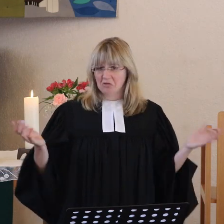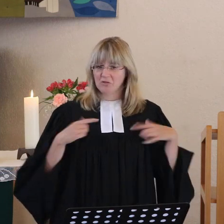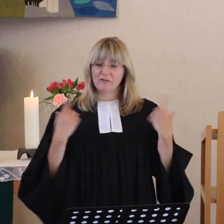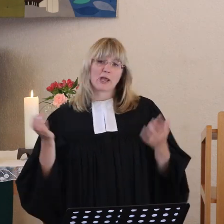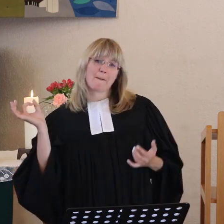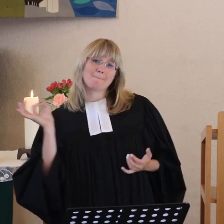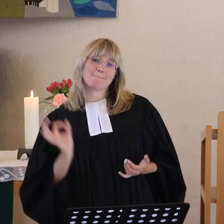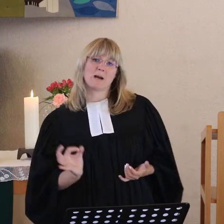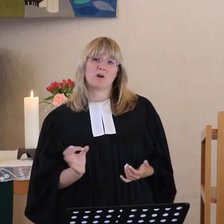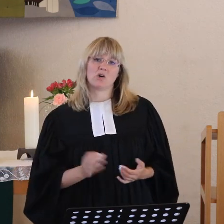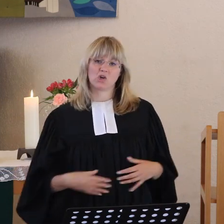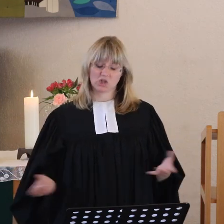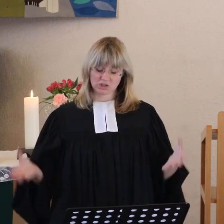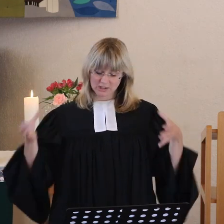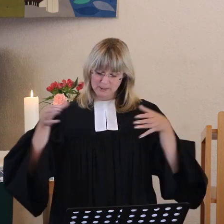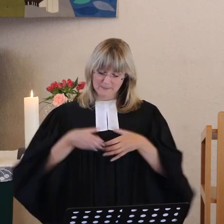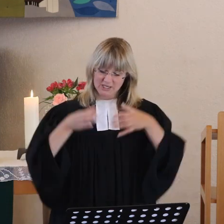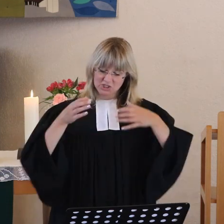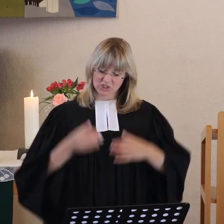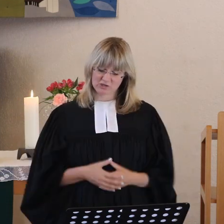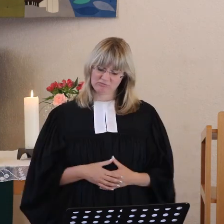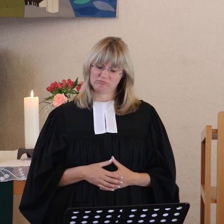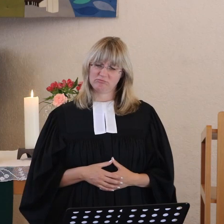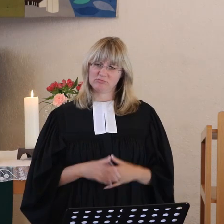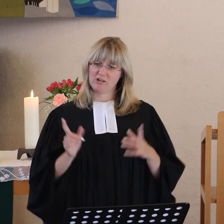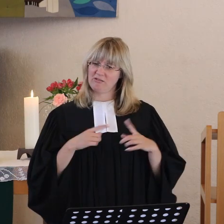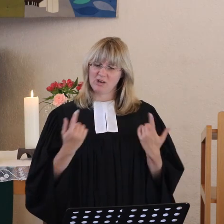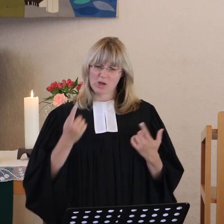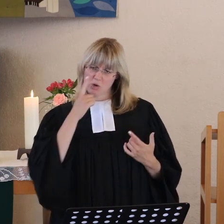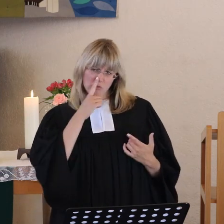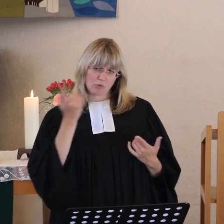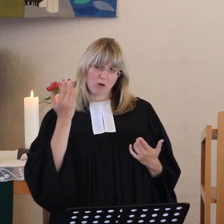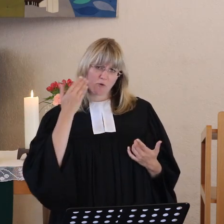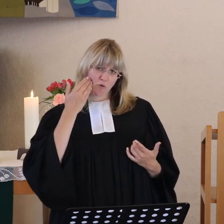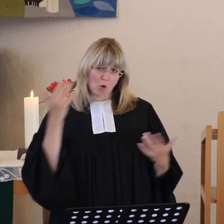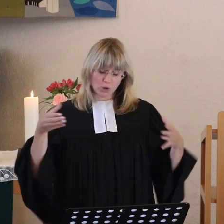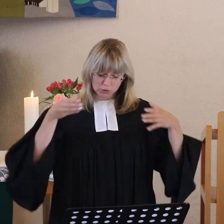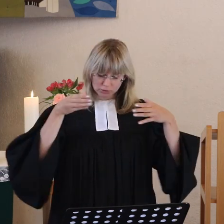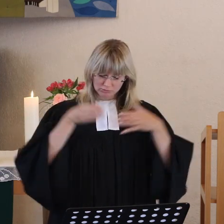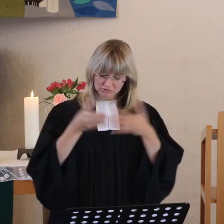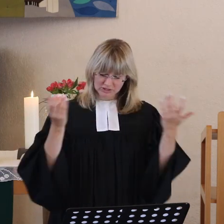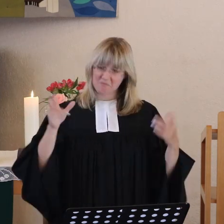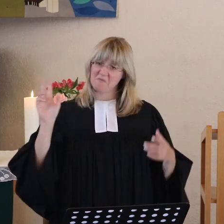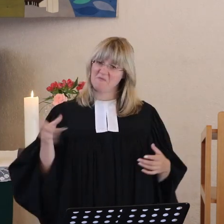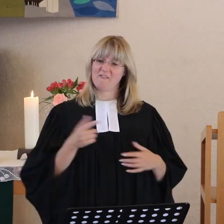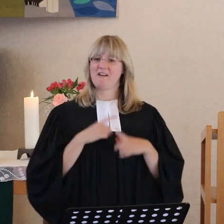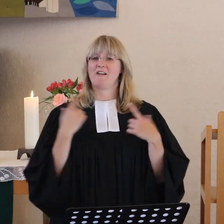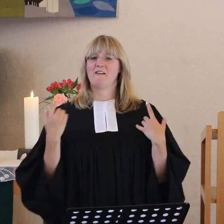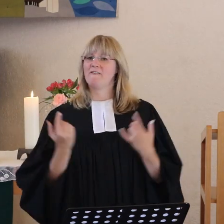Wie wollen wir zusammen leben? Wie wollen wir unser Miteinander